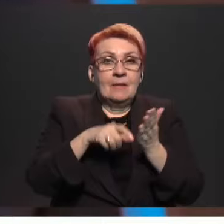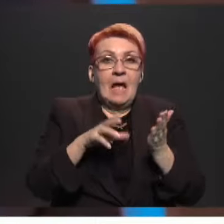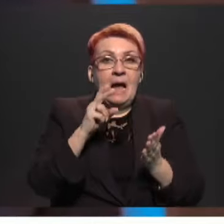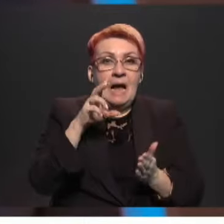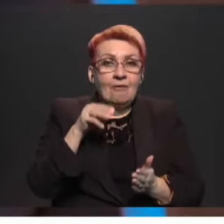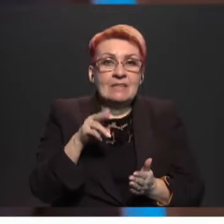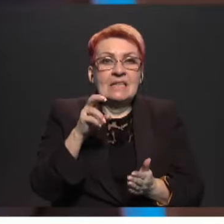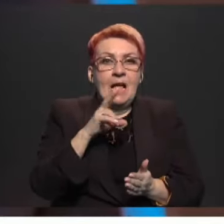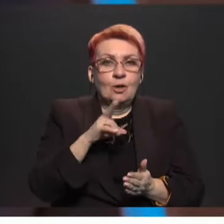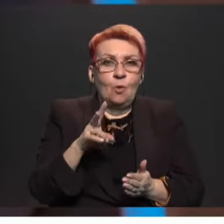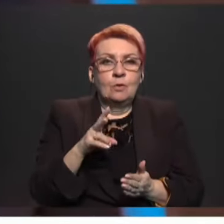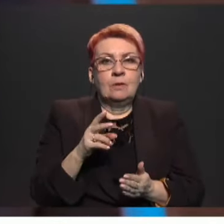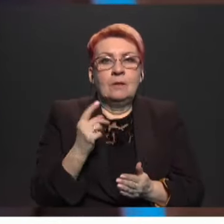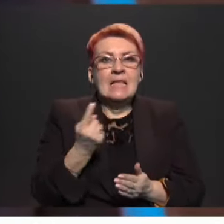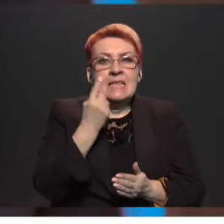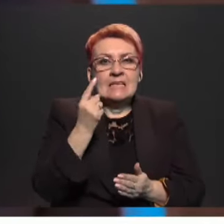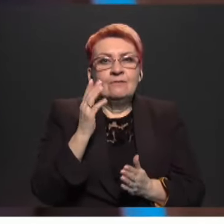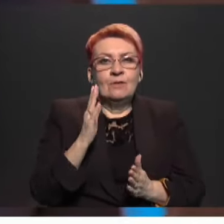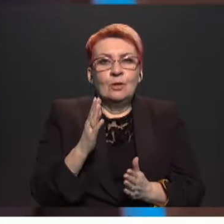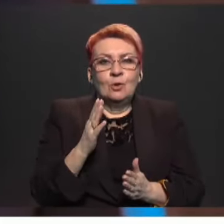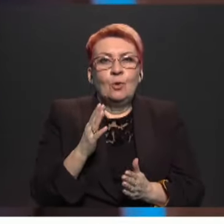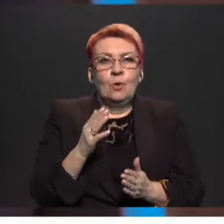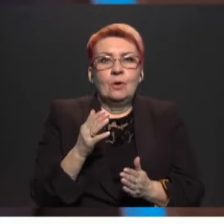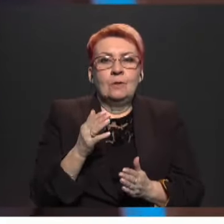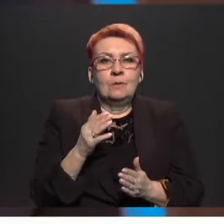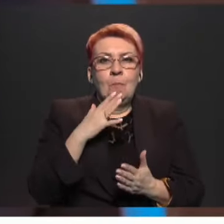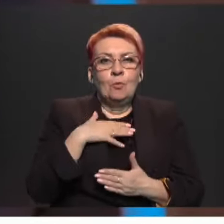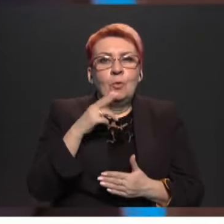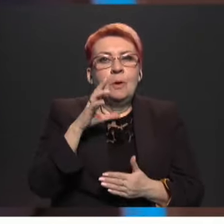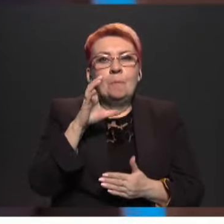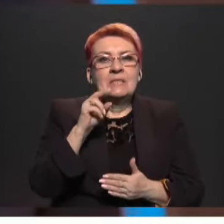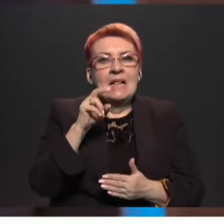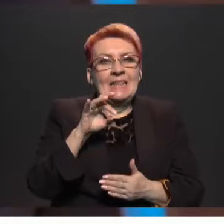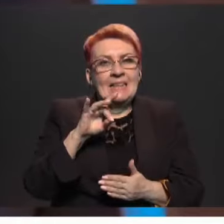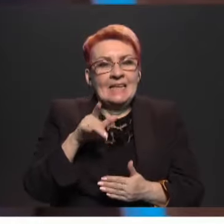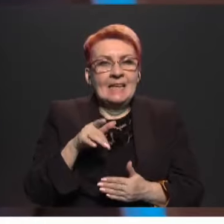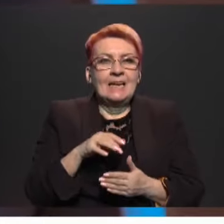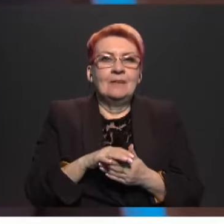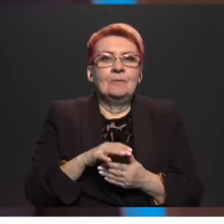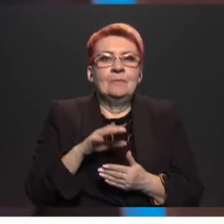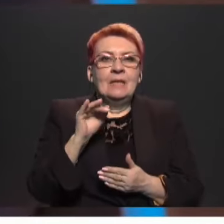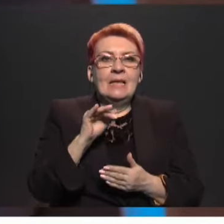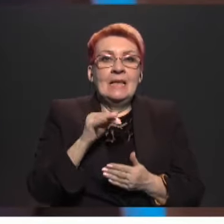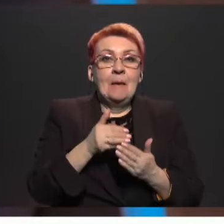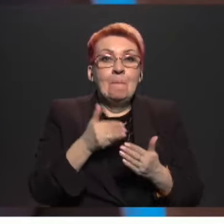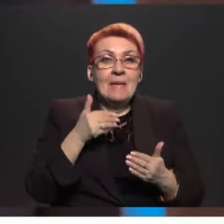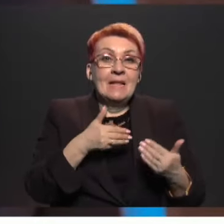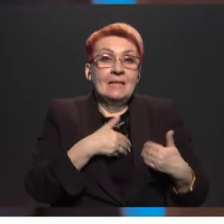за исключением подготовки к причастию, но очень полюбил псалтирь. Нормально ли для христианина молиться